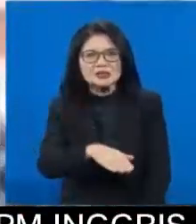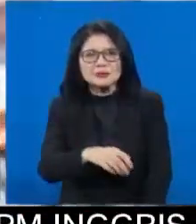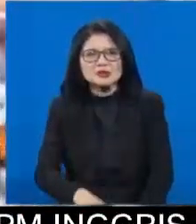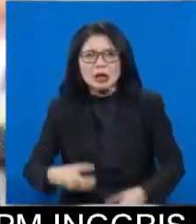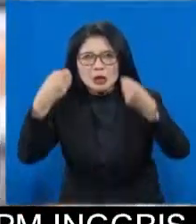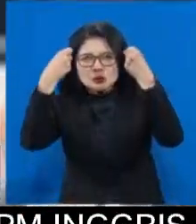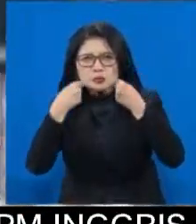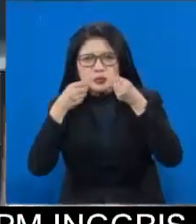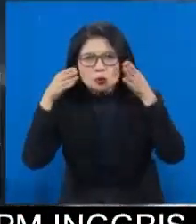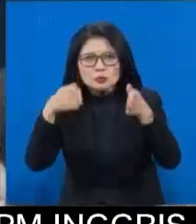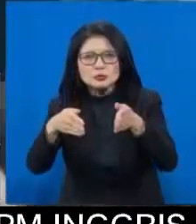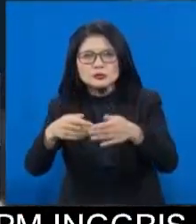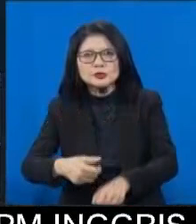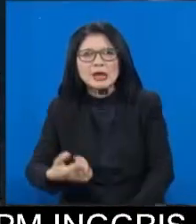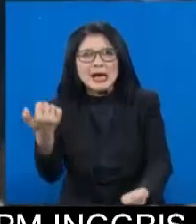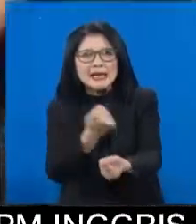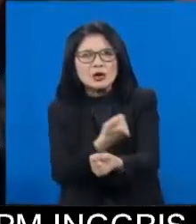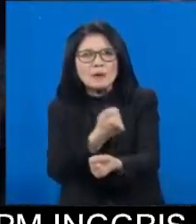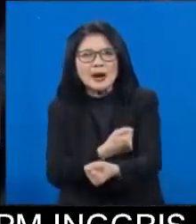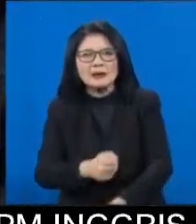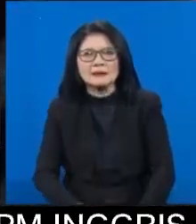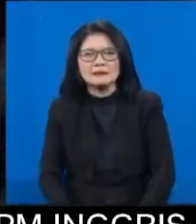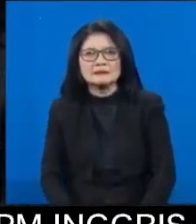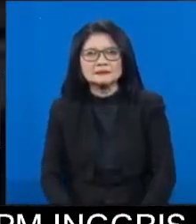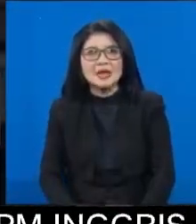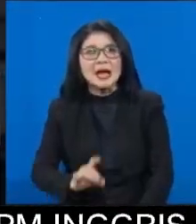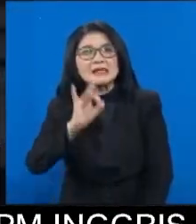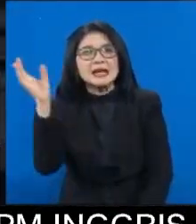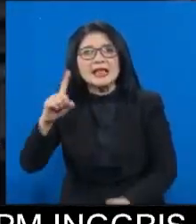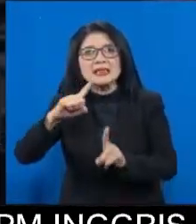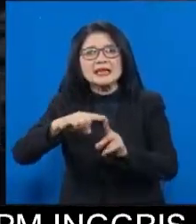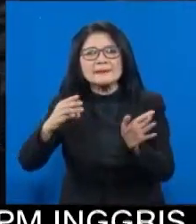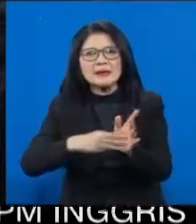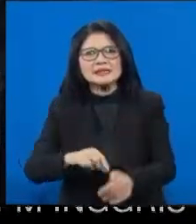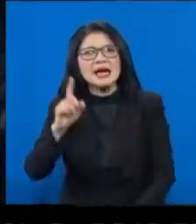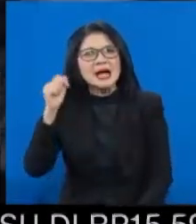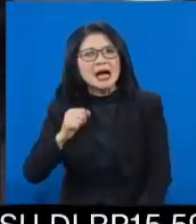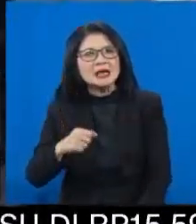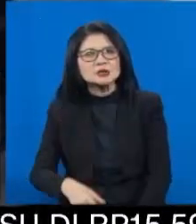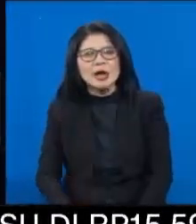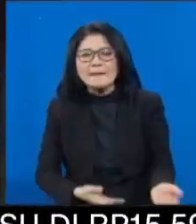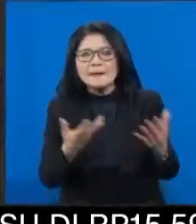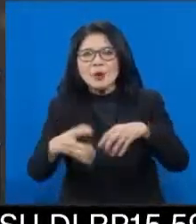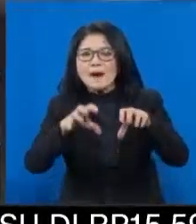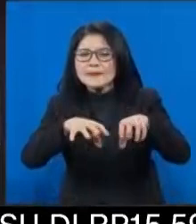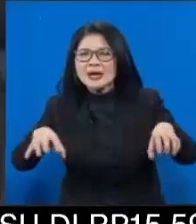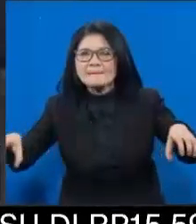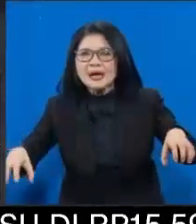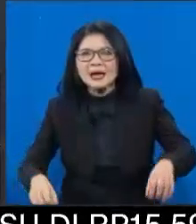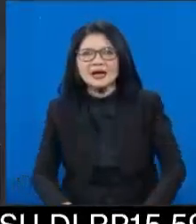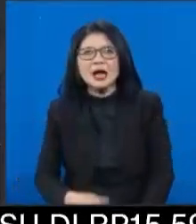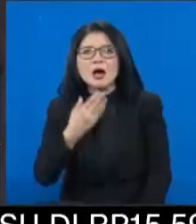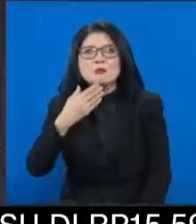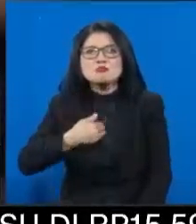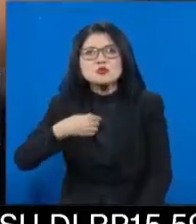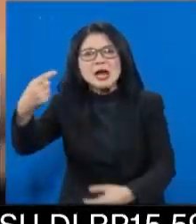Khusus Narkoba Polda Metro Jaya. Selain Teddy Minahasa, terlihat penyidik juga membawa barang-barang yang diduga milik